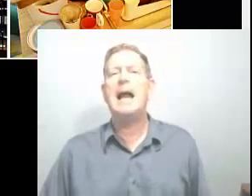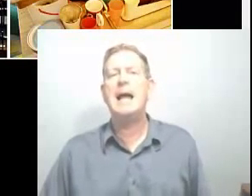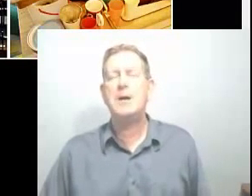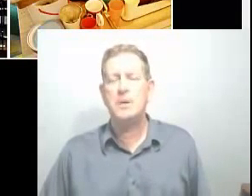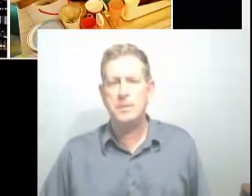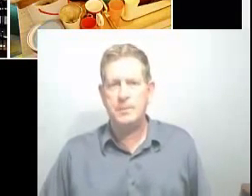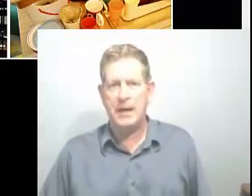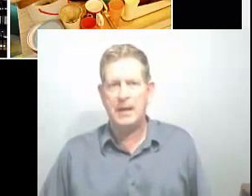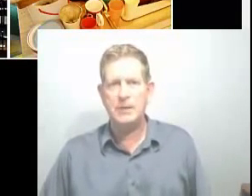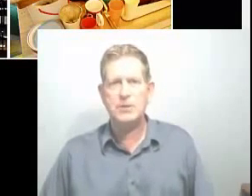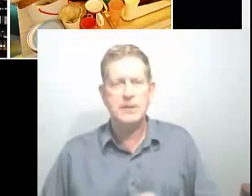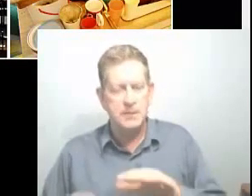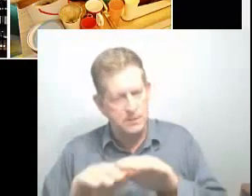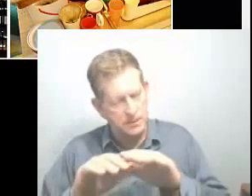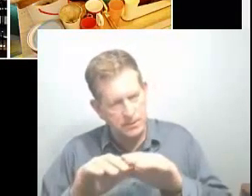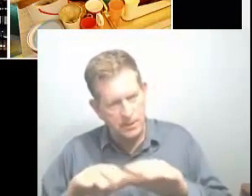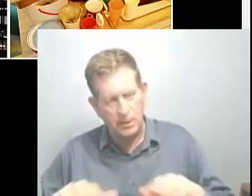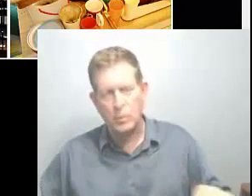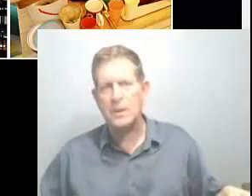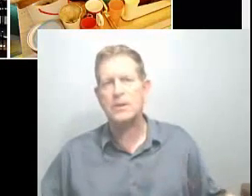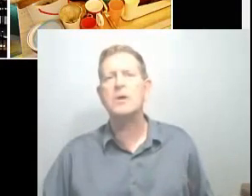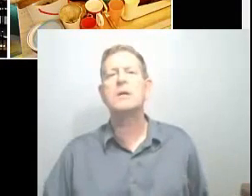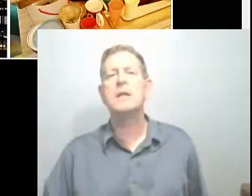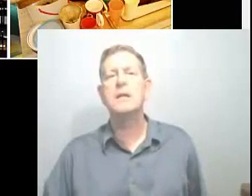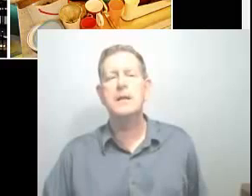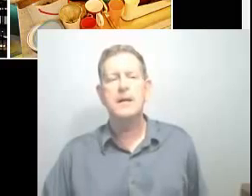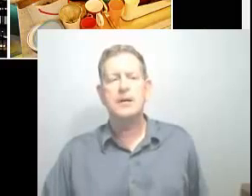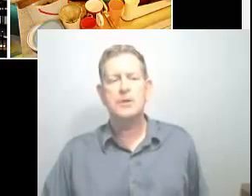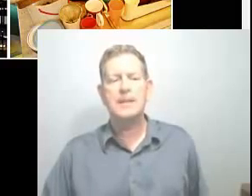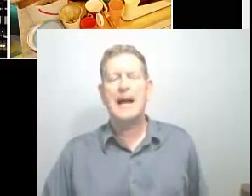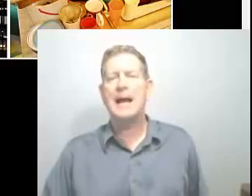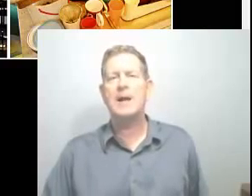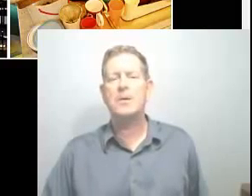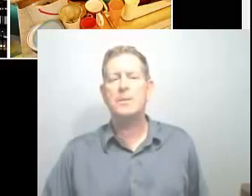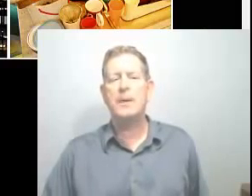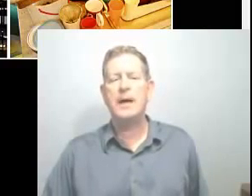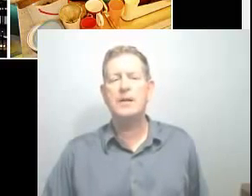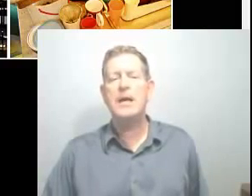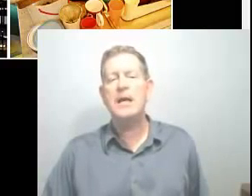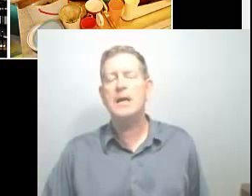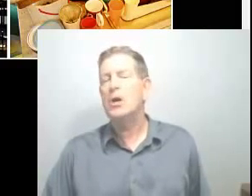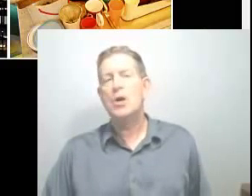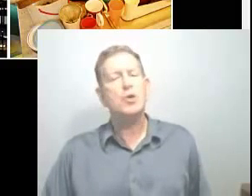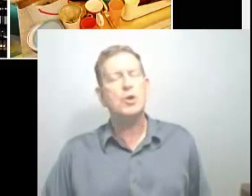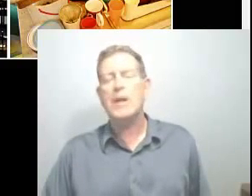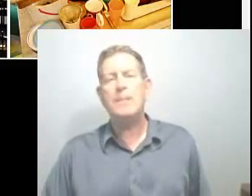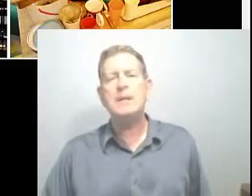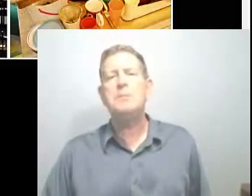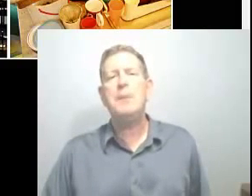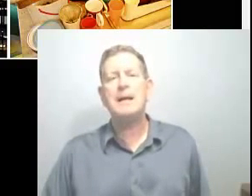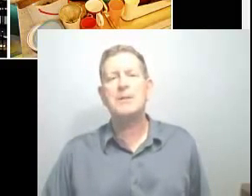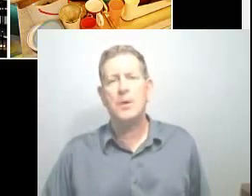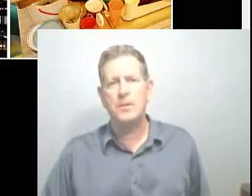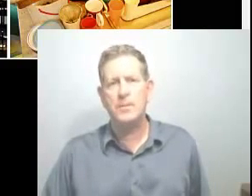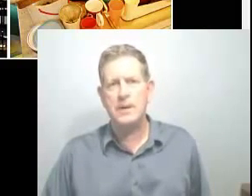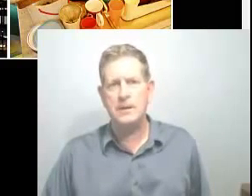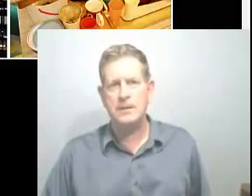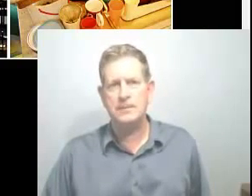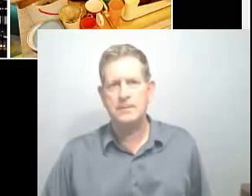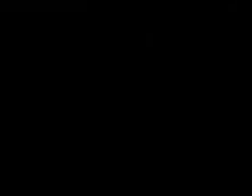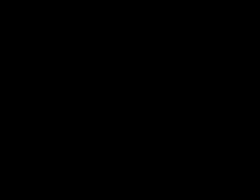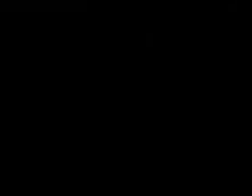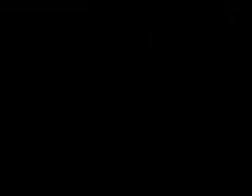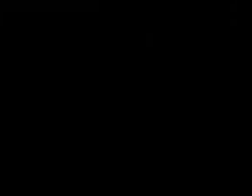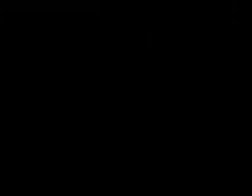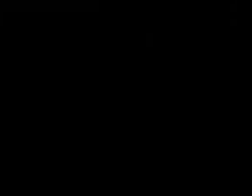j'habite à la campagne. C'est dans un endroit tranquille. J'habite à la campagne. Et je n'habite pas en